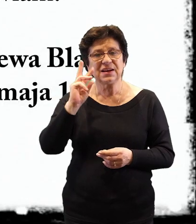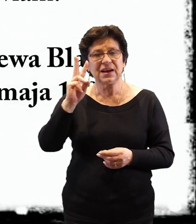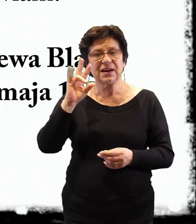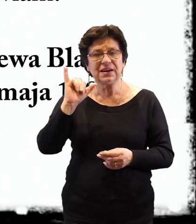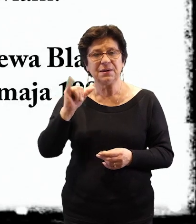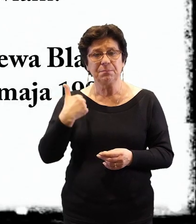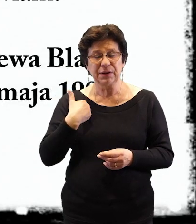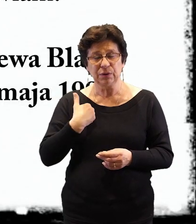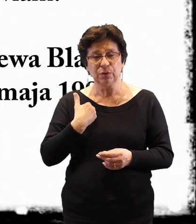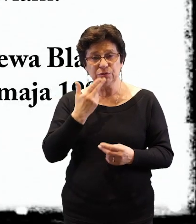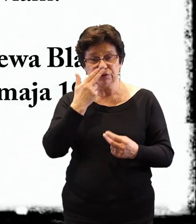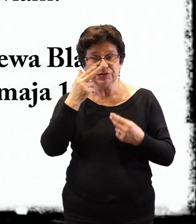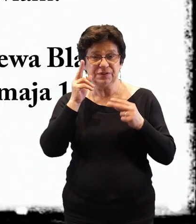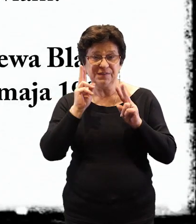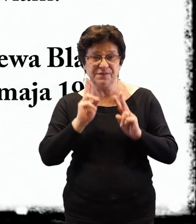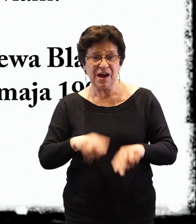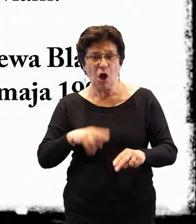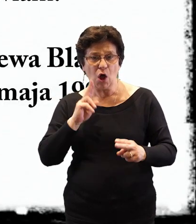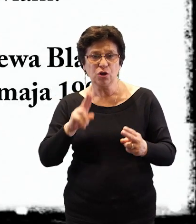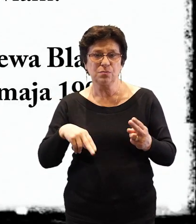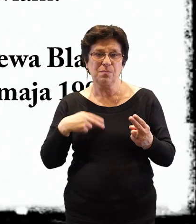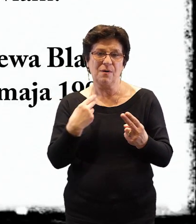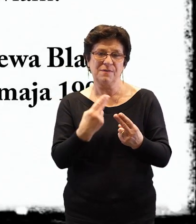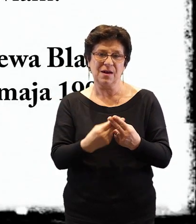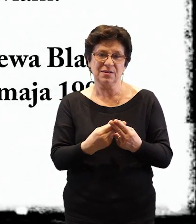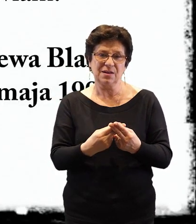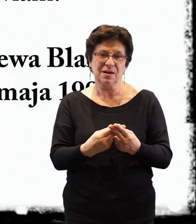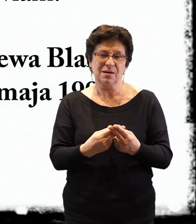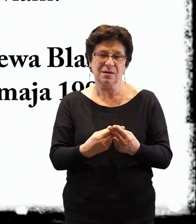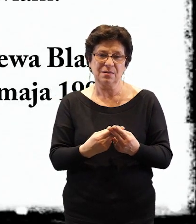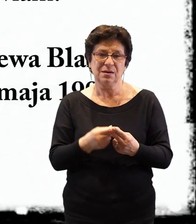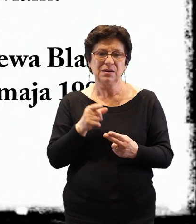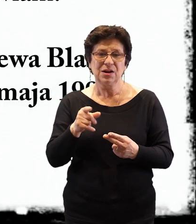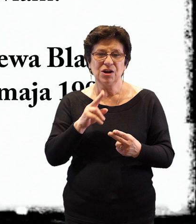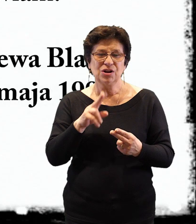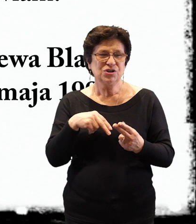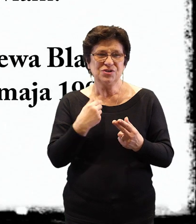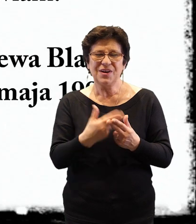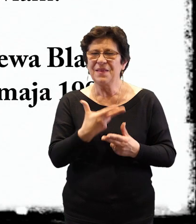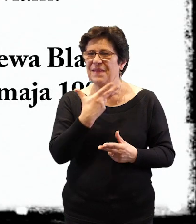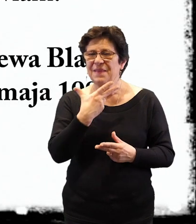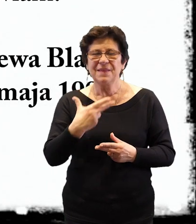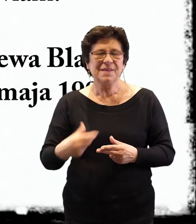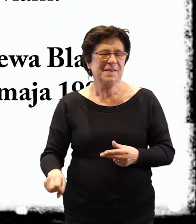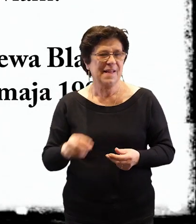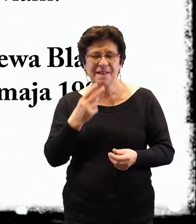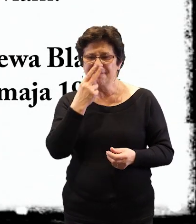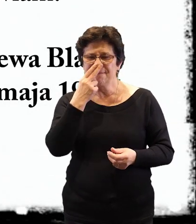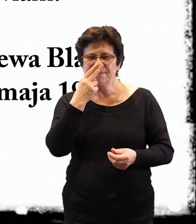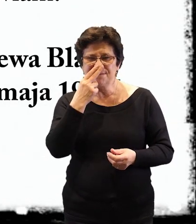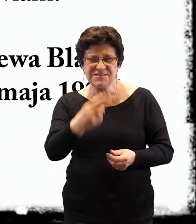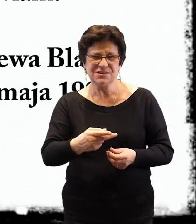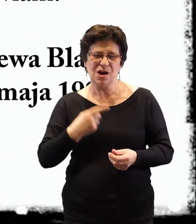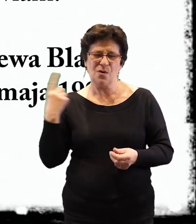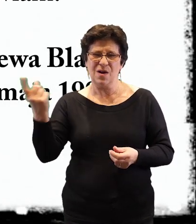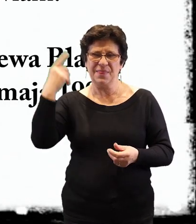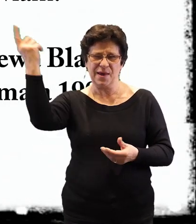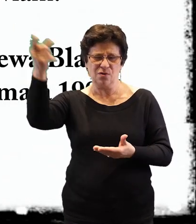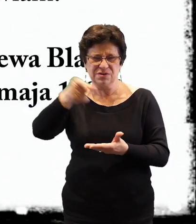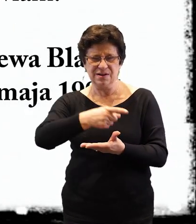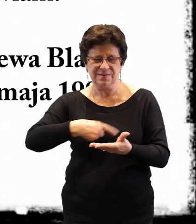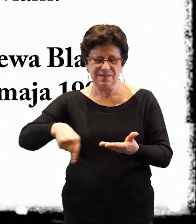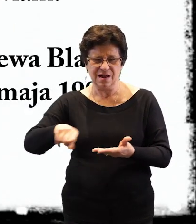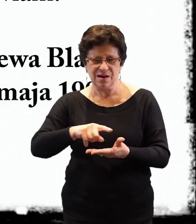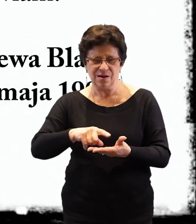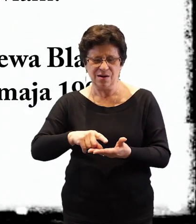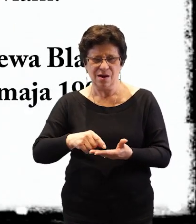odpowiada. No i co się okazuje, że ten świadek to nie widział żadnych latających talerzy w rejonie Książa,